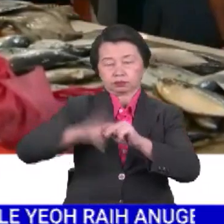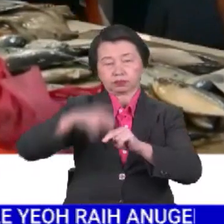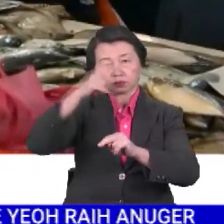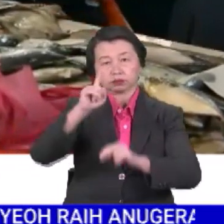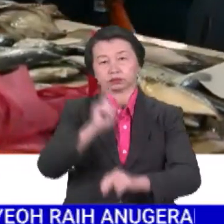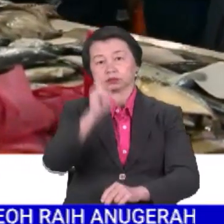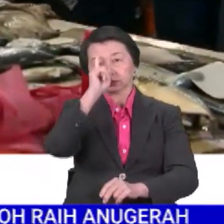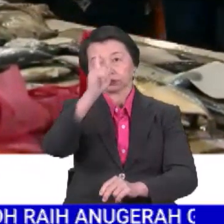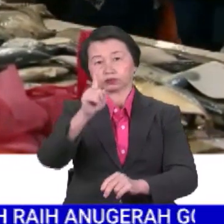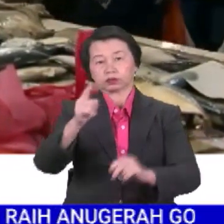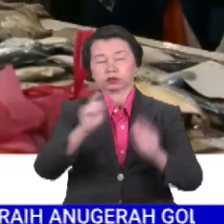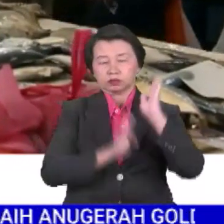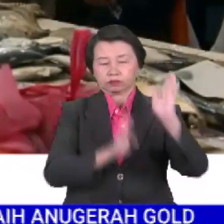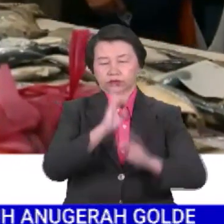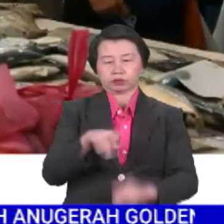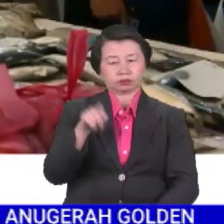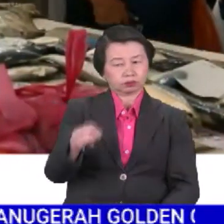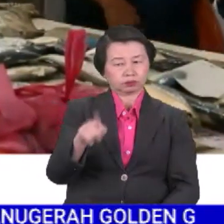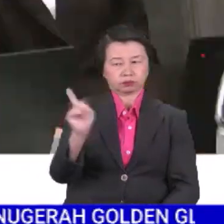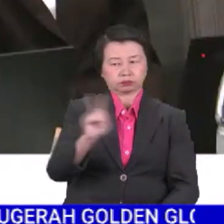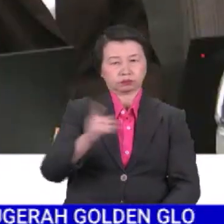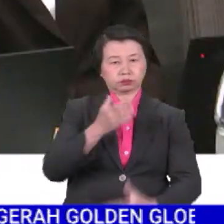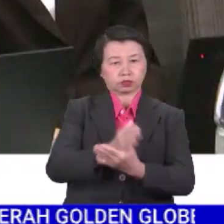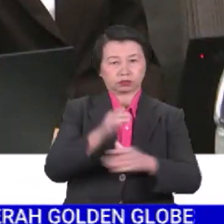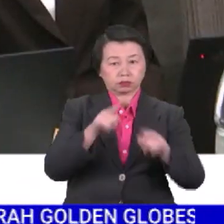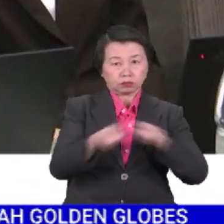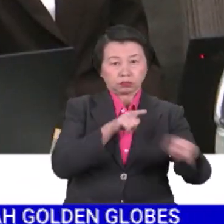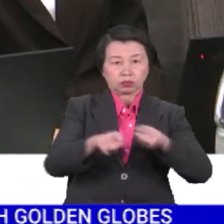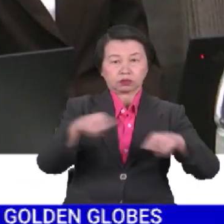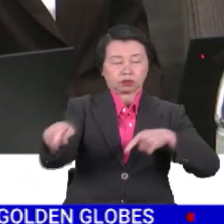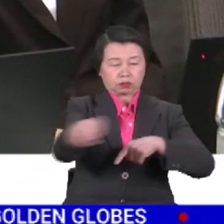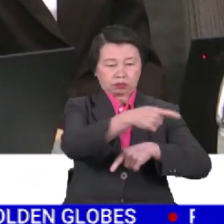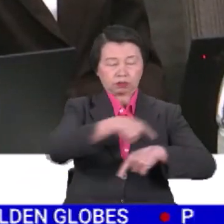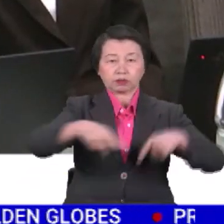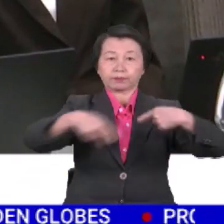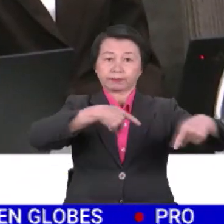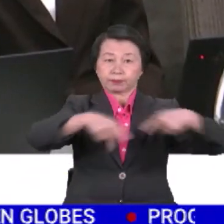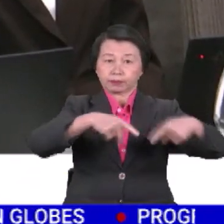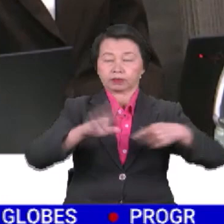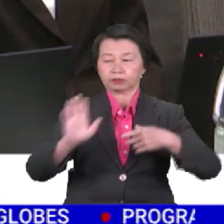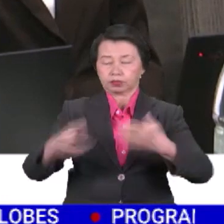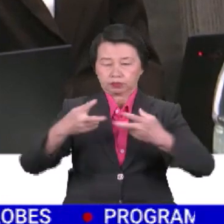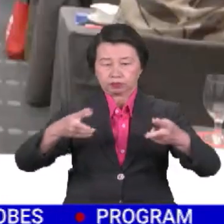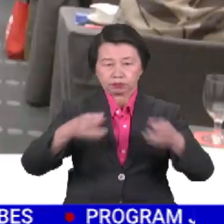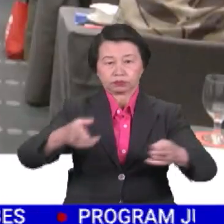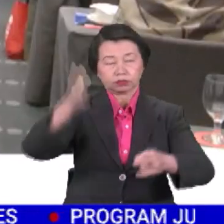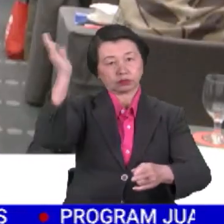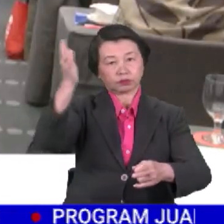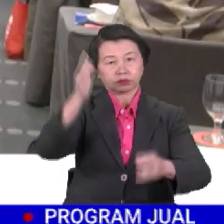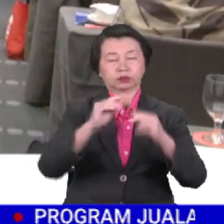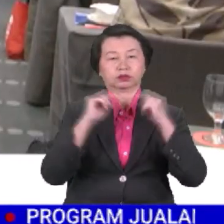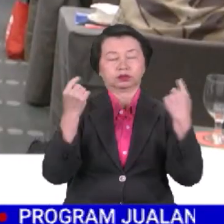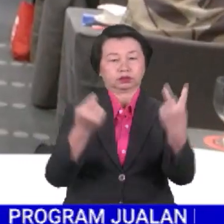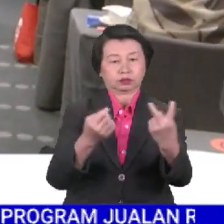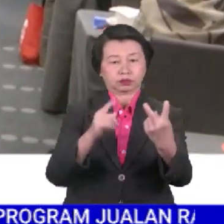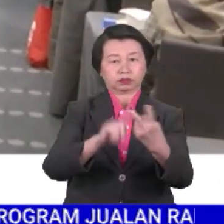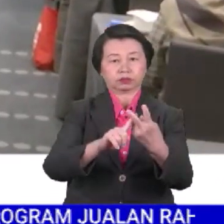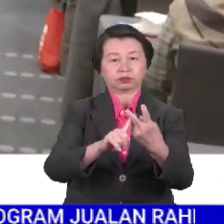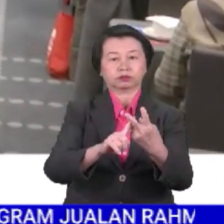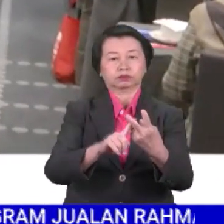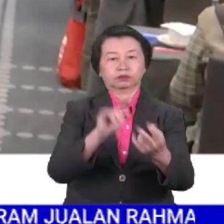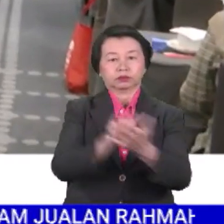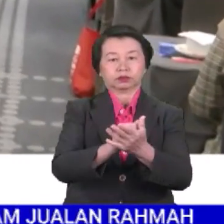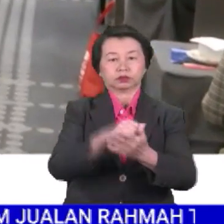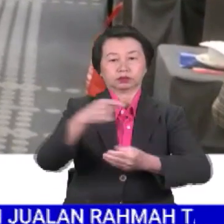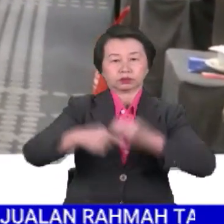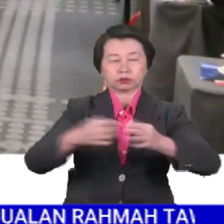bagi memastikan Permata mereka tidak mengganggu persaingan antara pasaran bila meresmikan Siri kuliah kedua Profesor Richard Witch